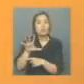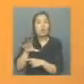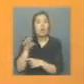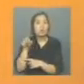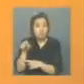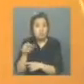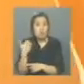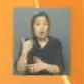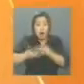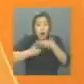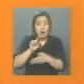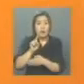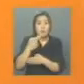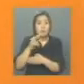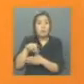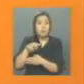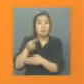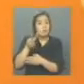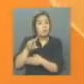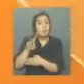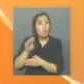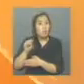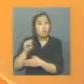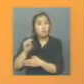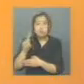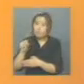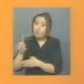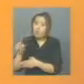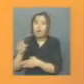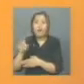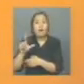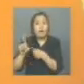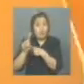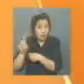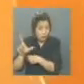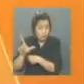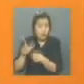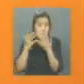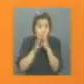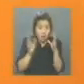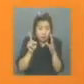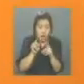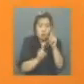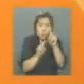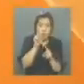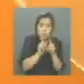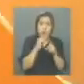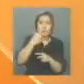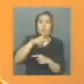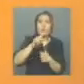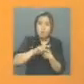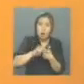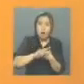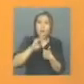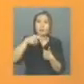าย 12,426 ล้านบาทค่ะ5อันดับที่มีการซื้อขายสูงที่สุดค่ะได้แก่หุ้นของ Indorama Ventures PTT Global